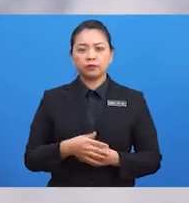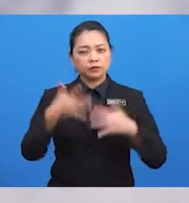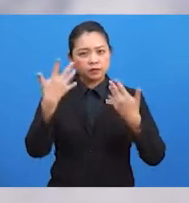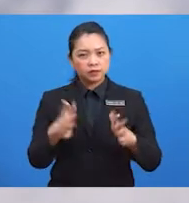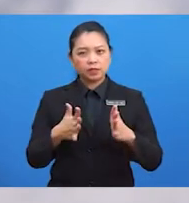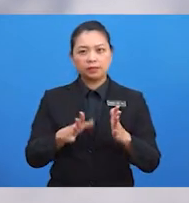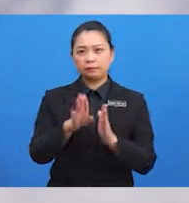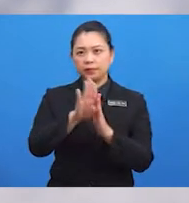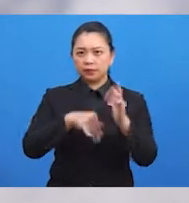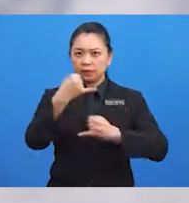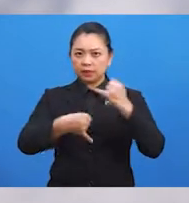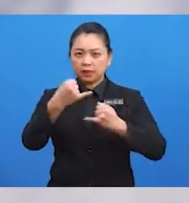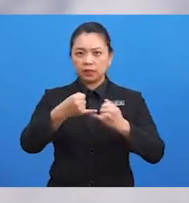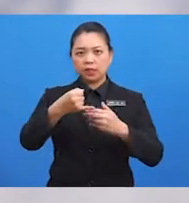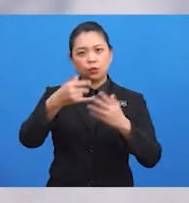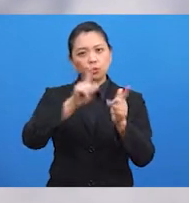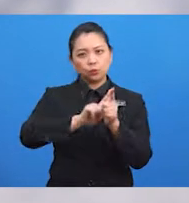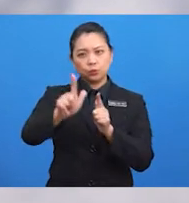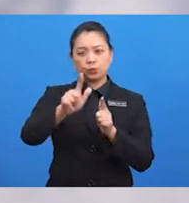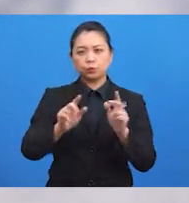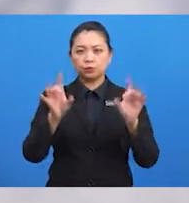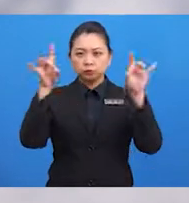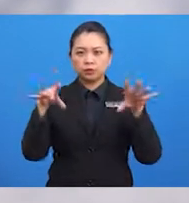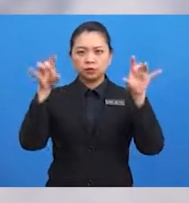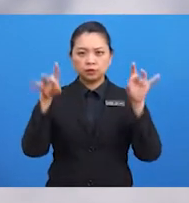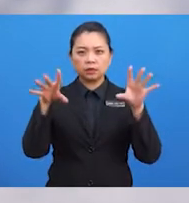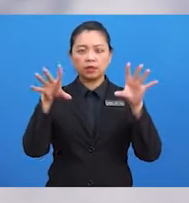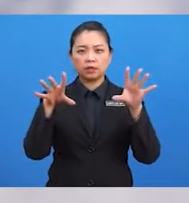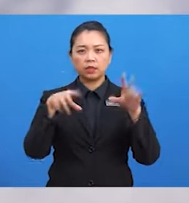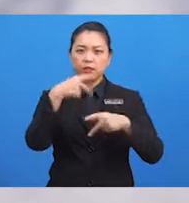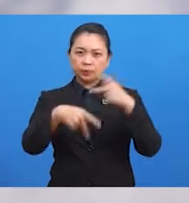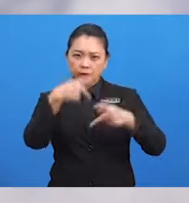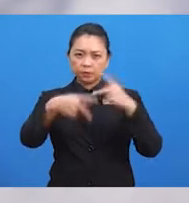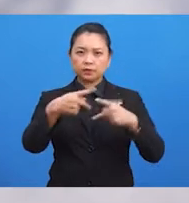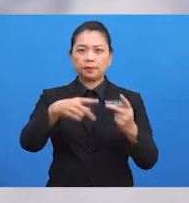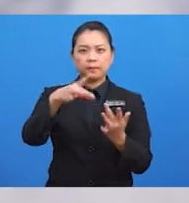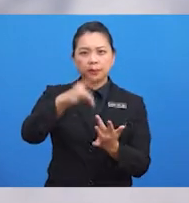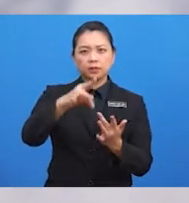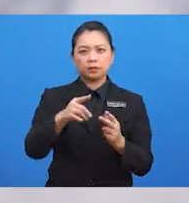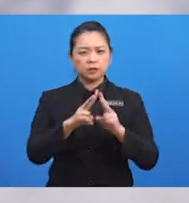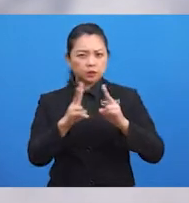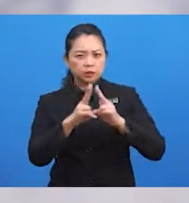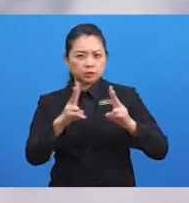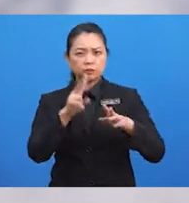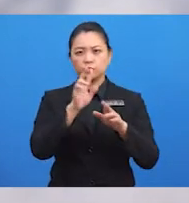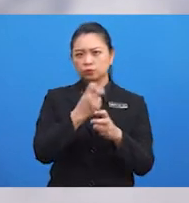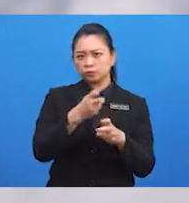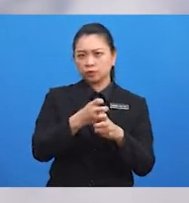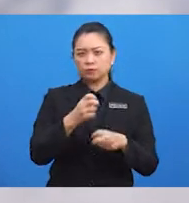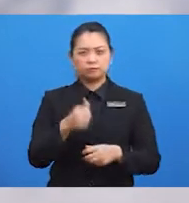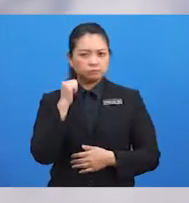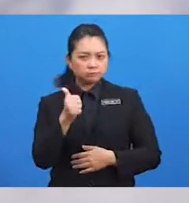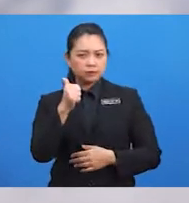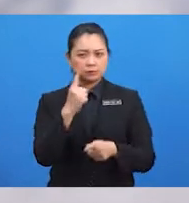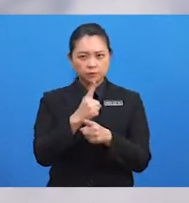setelah berjaya melepasi ujian-ujian di sepanjang proses pemilihan yang amat ketat. Hebat